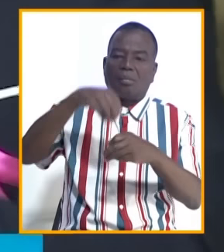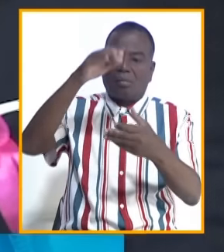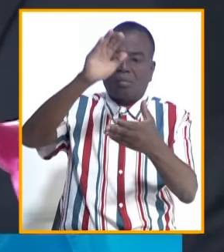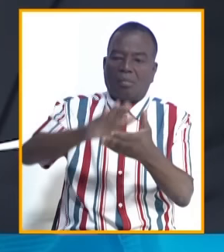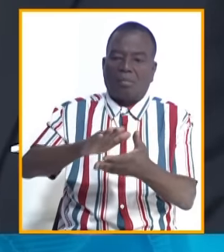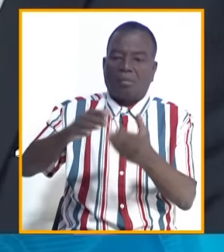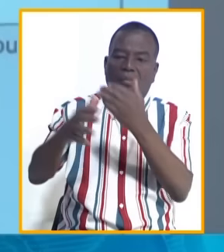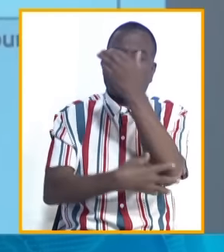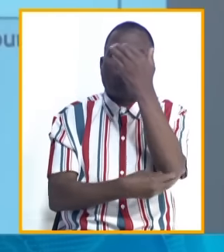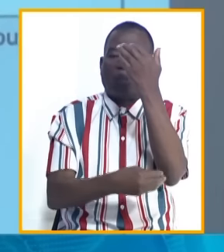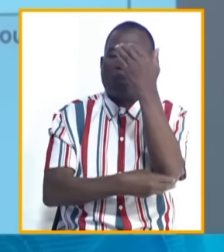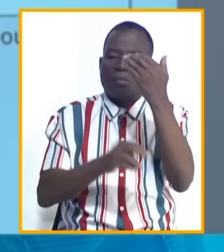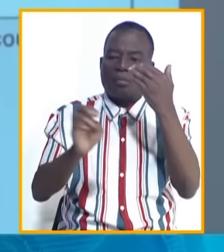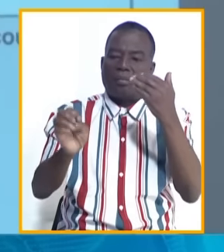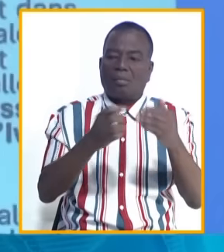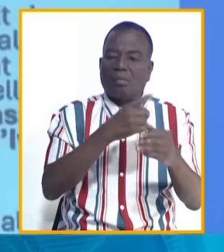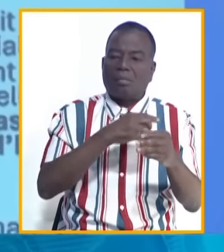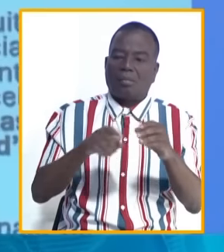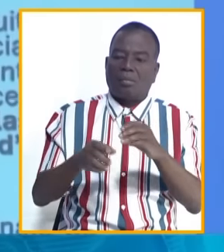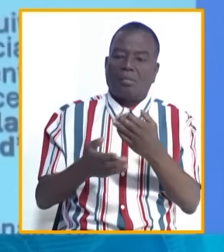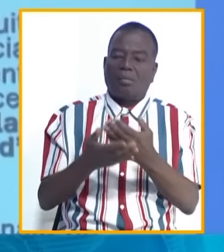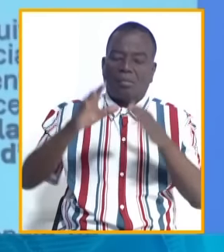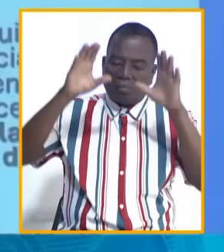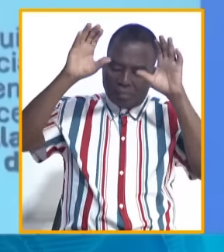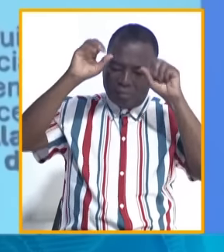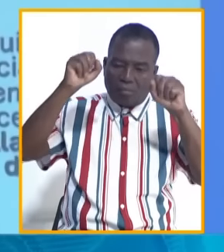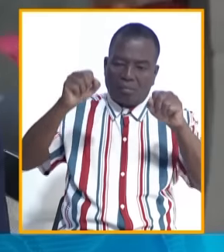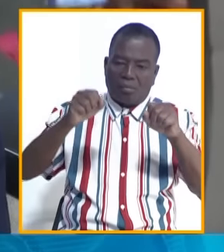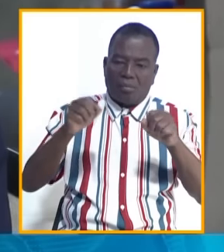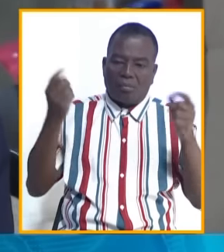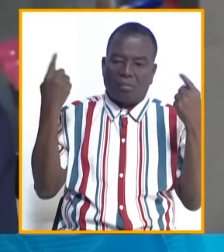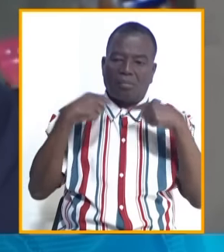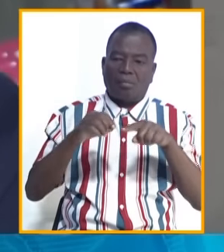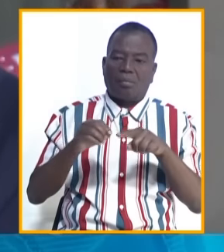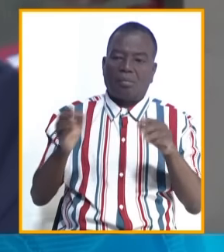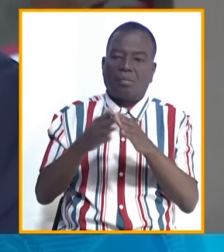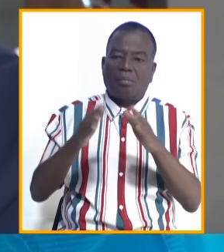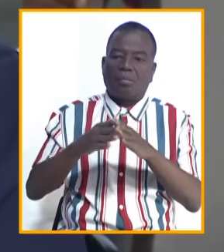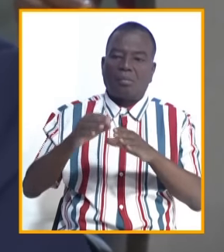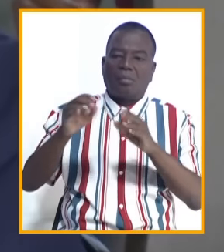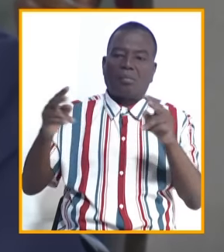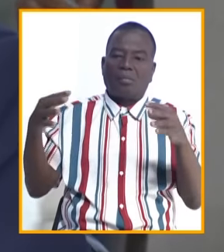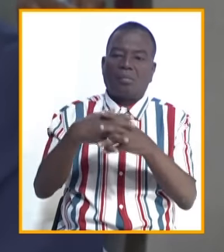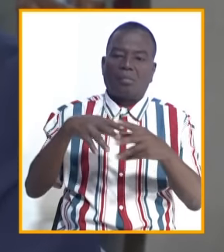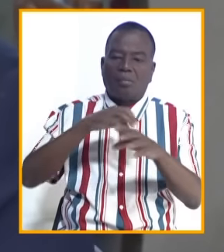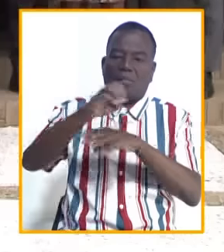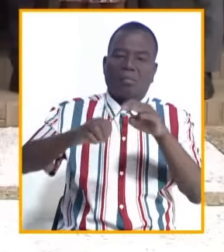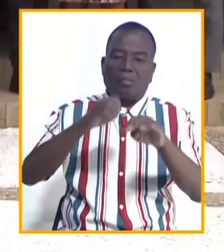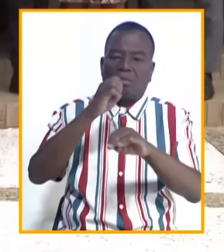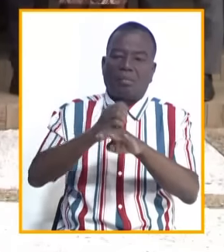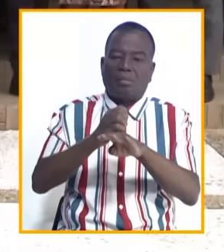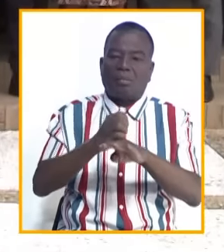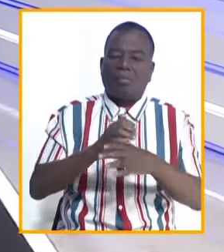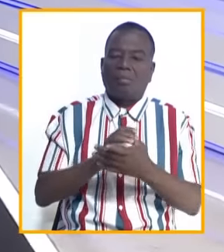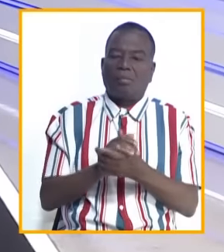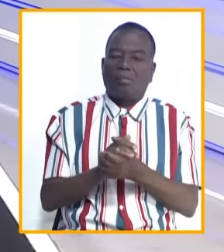la pauvreté, un vœu matérialisé par les chefs d'État lors du sommet de l'Union africaine sur l'emploi en